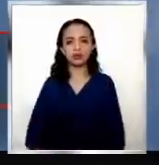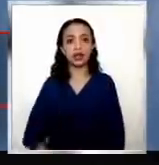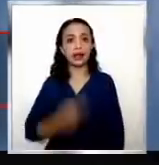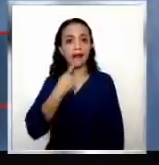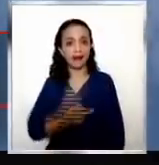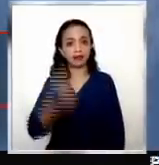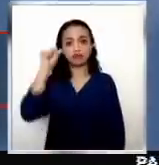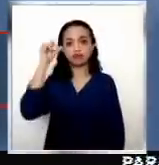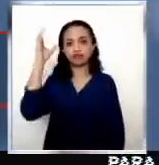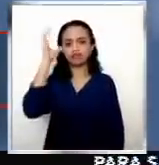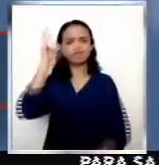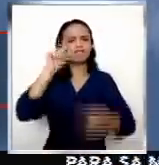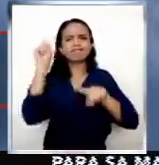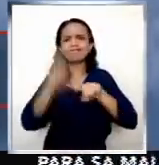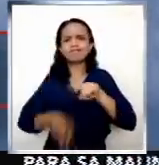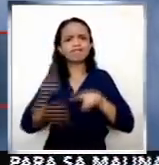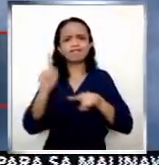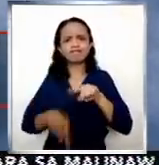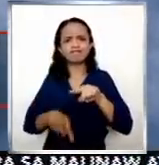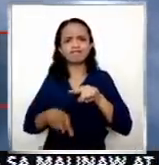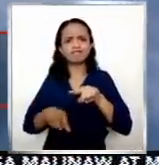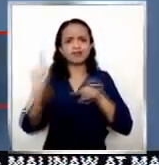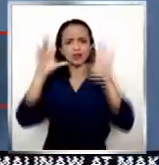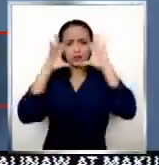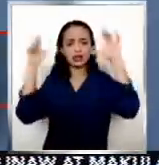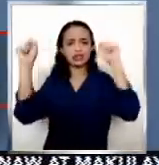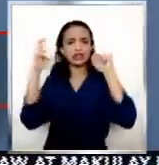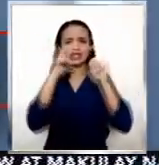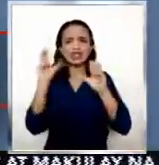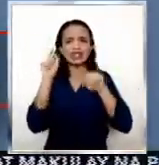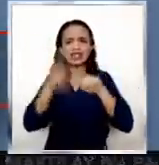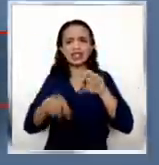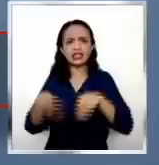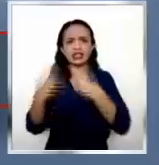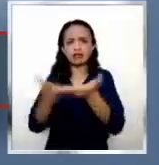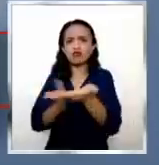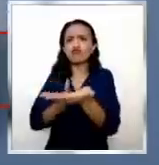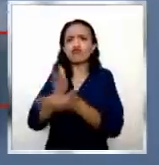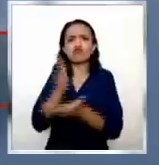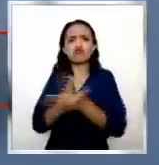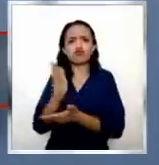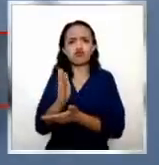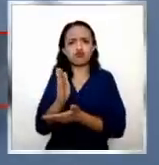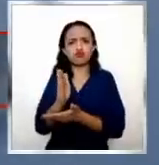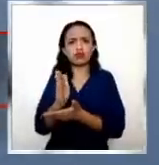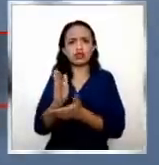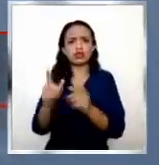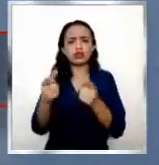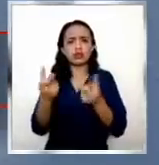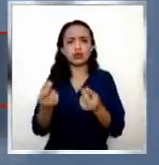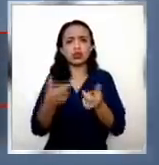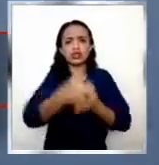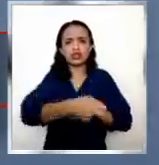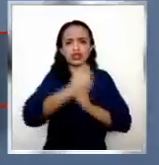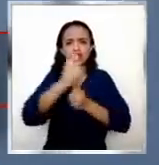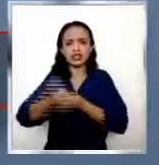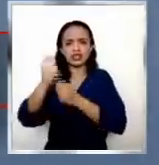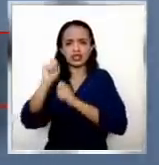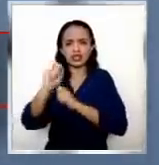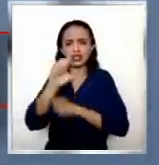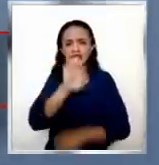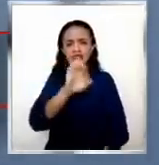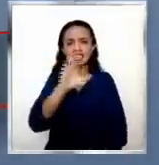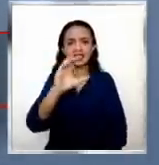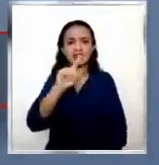pwede ipamigay ng Pangulo ang exclusive na karapatan ng mga Pilipino na mangisda sa sariling EEZ nang walang formal